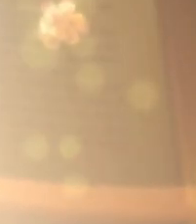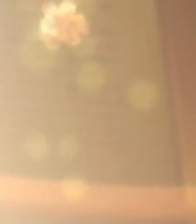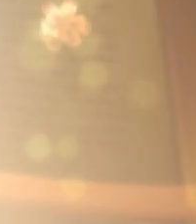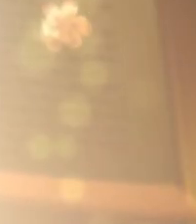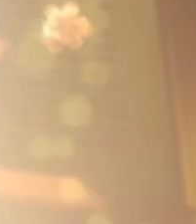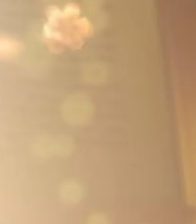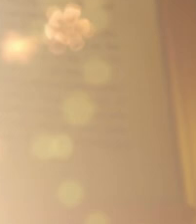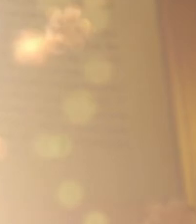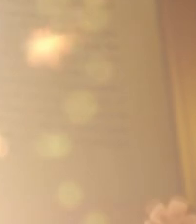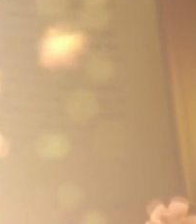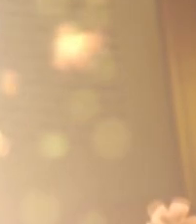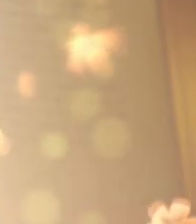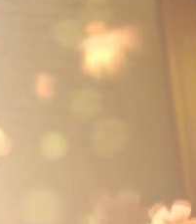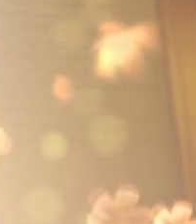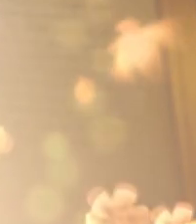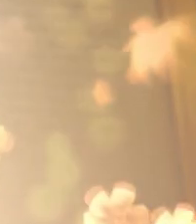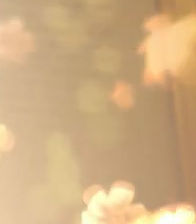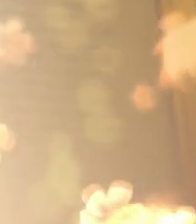lee